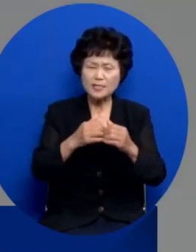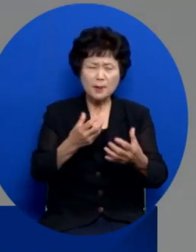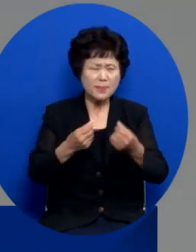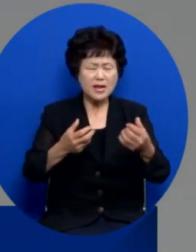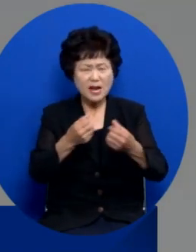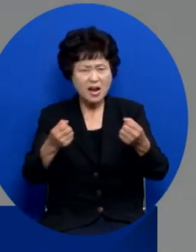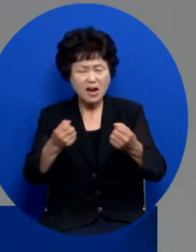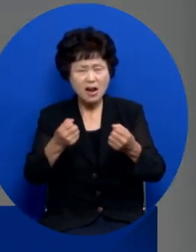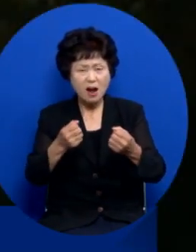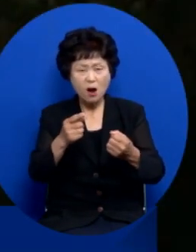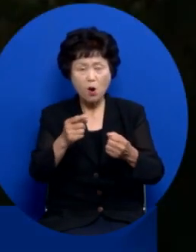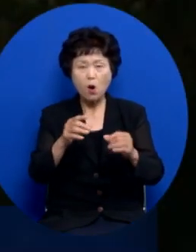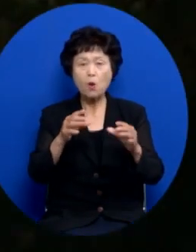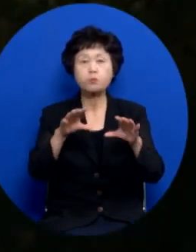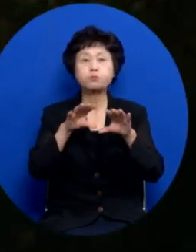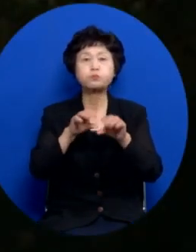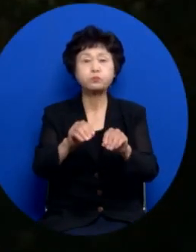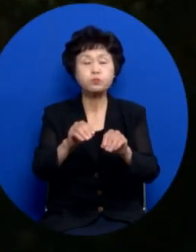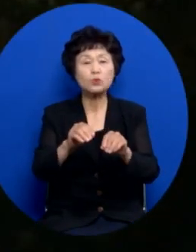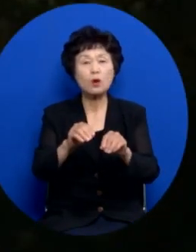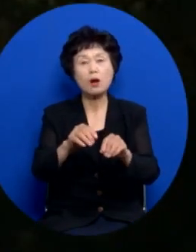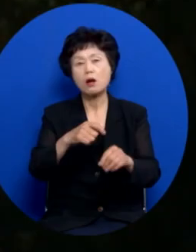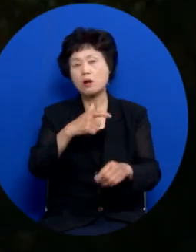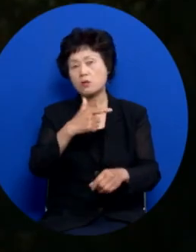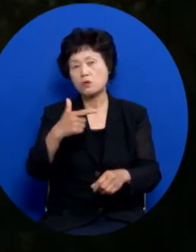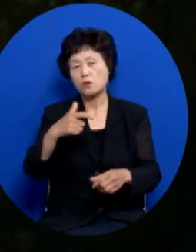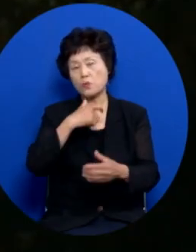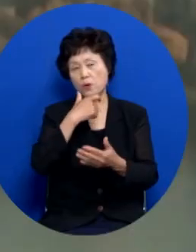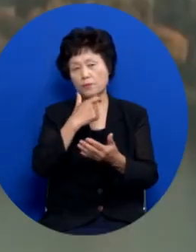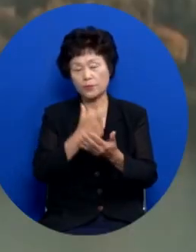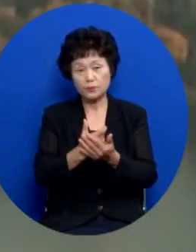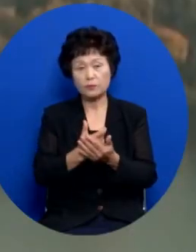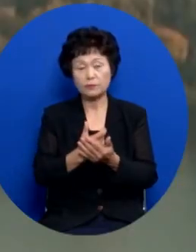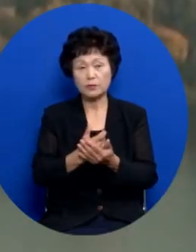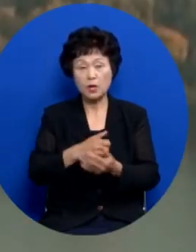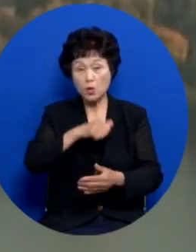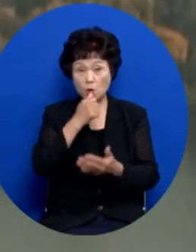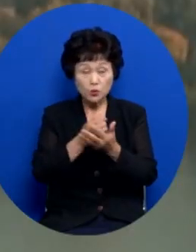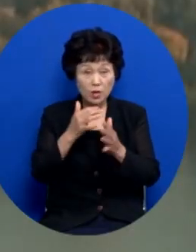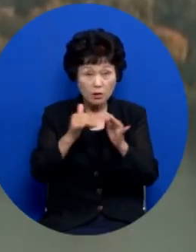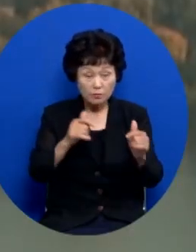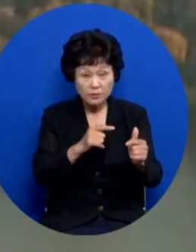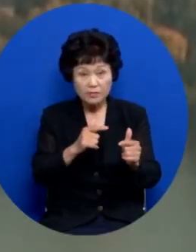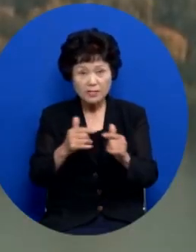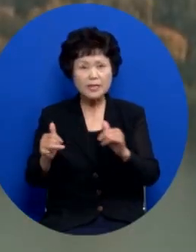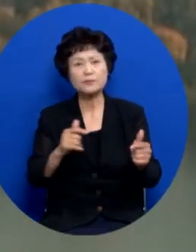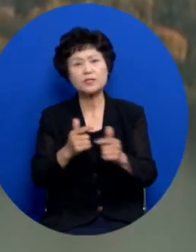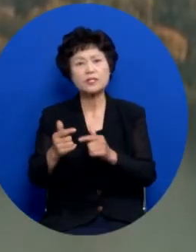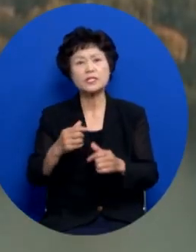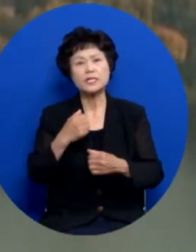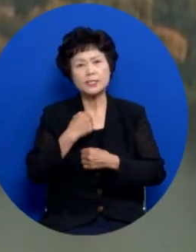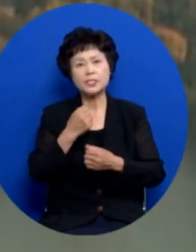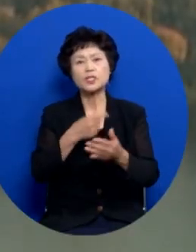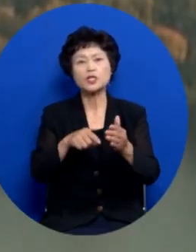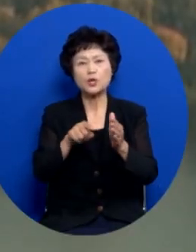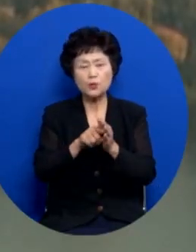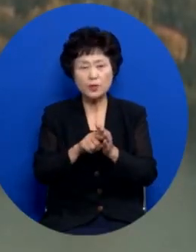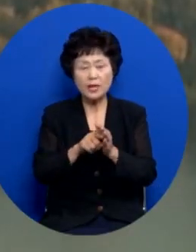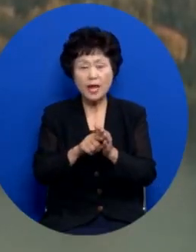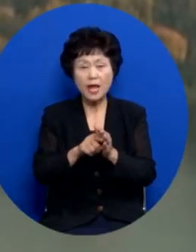봤거든요. 감동적이었어요. 무고한 시민들을 지키기 위해 십자가를 들고 총격에 뛰어든 정교회